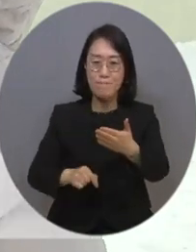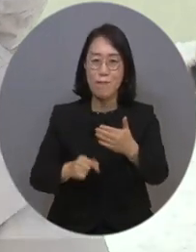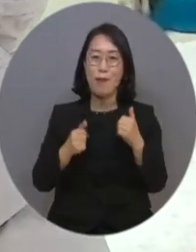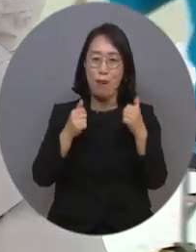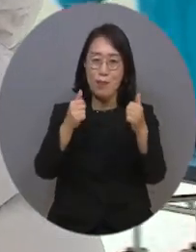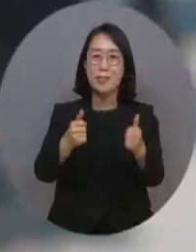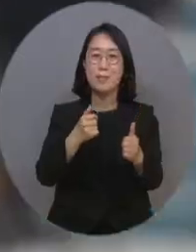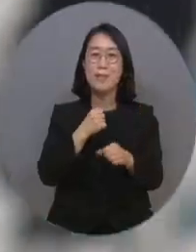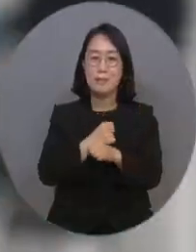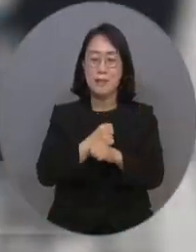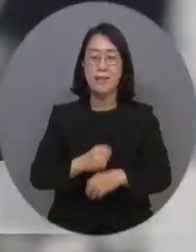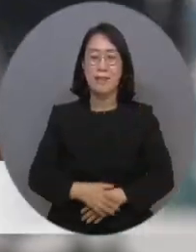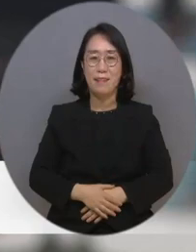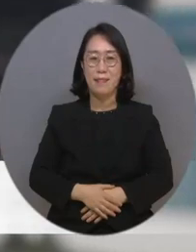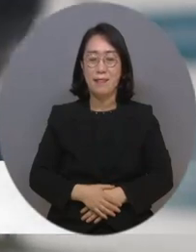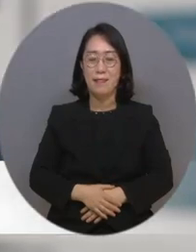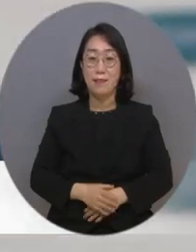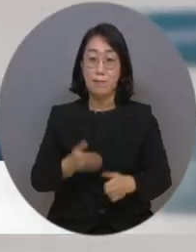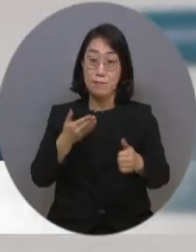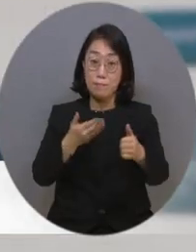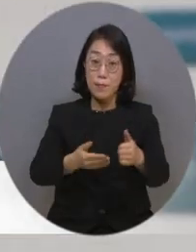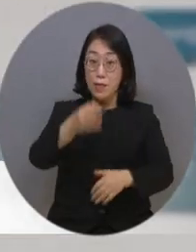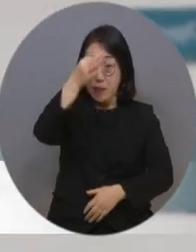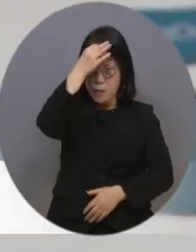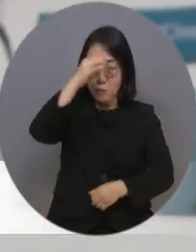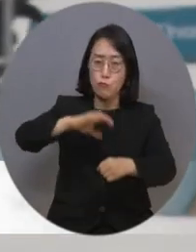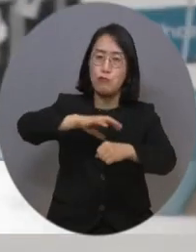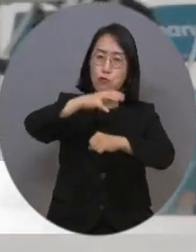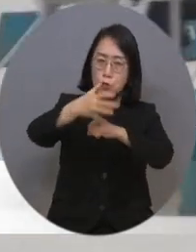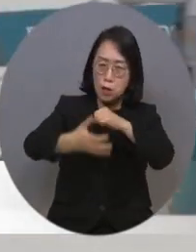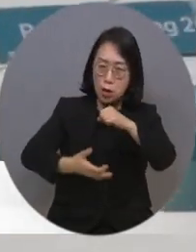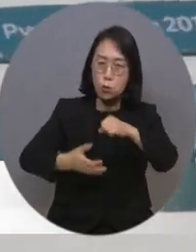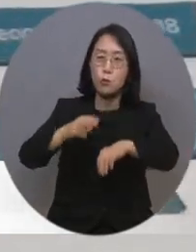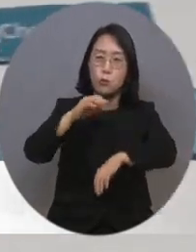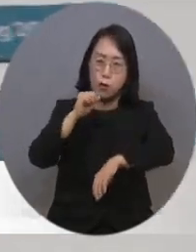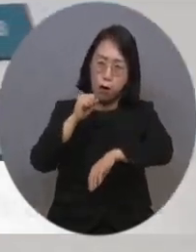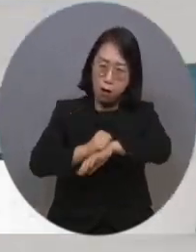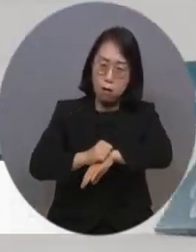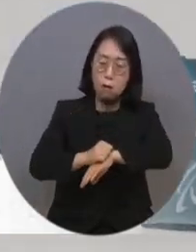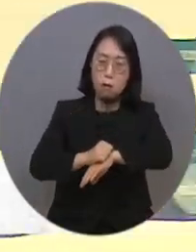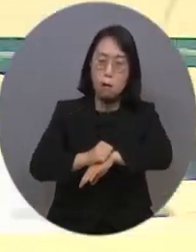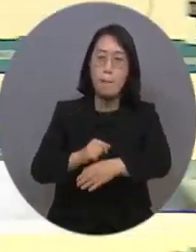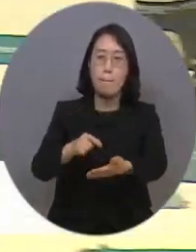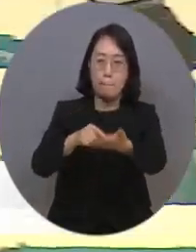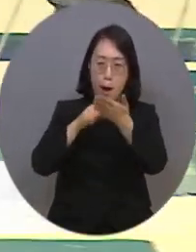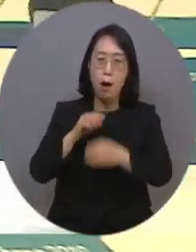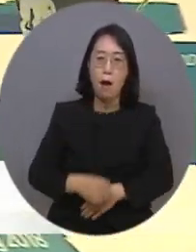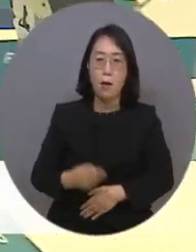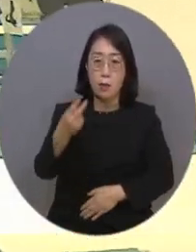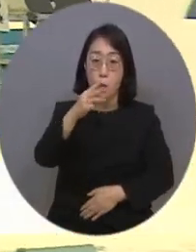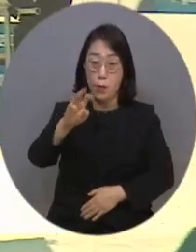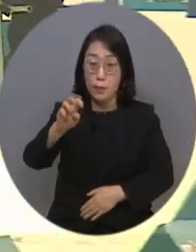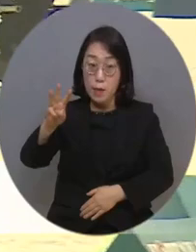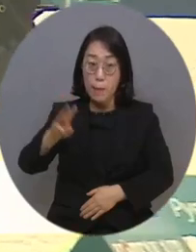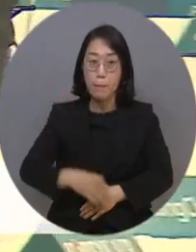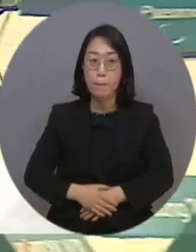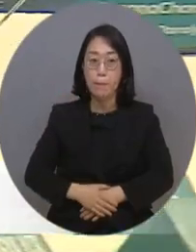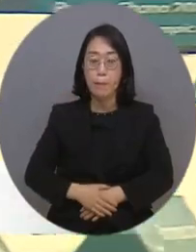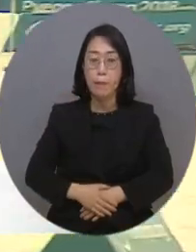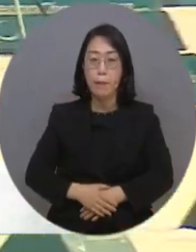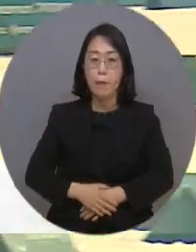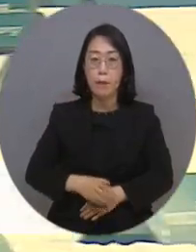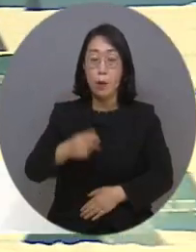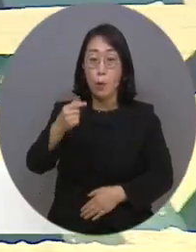되었습니다 김민지 선수의 기당은 국제 무대에서도 빛을 발하고 있습니다 2023 fis